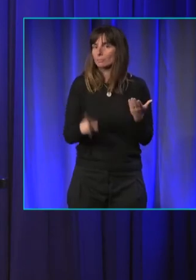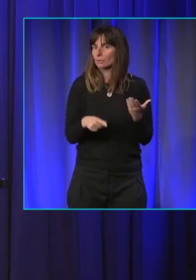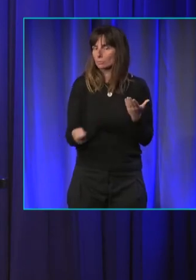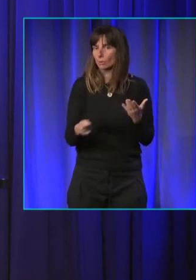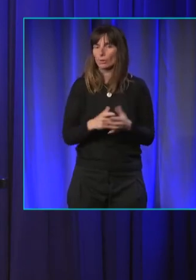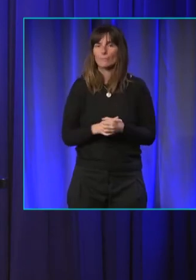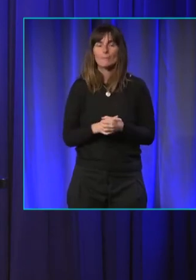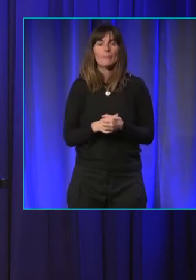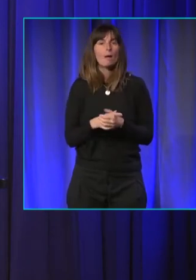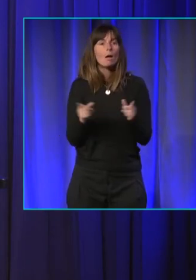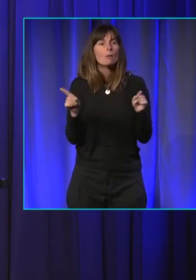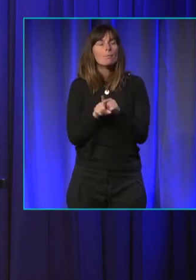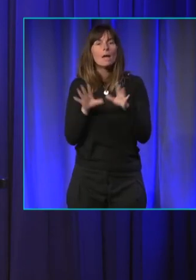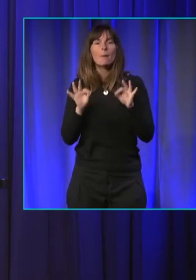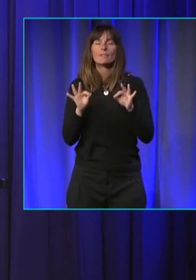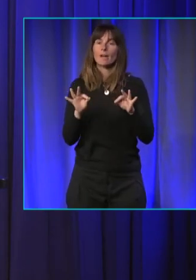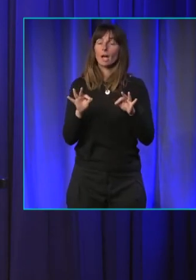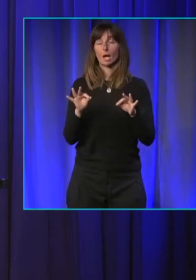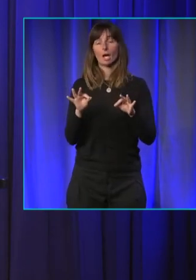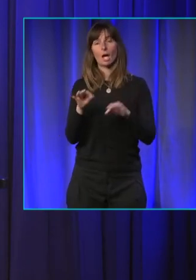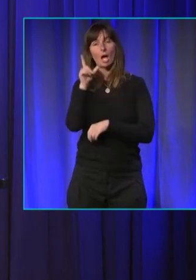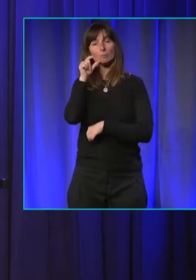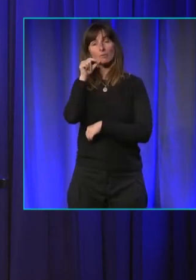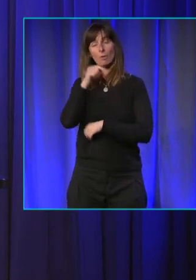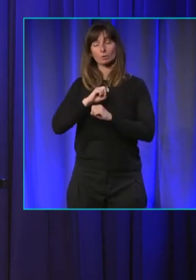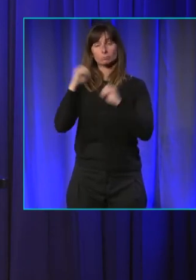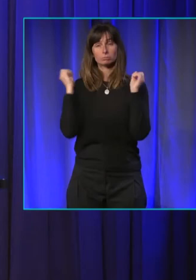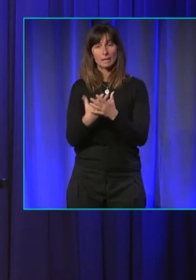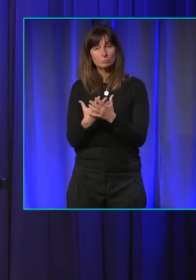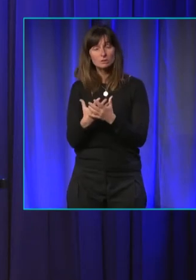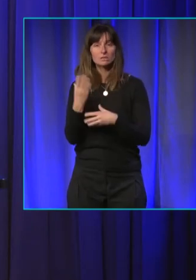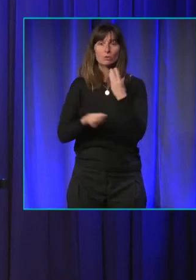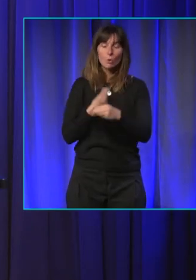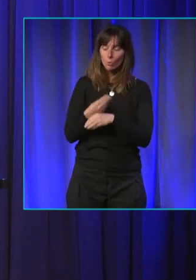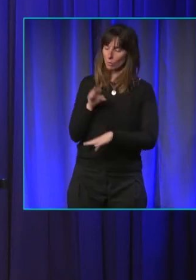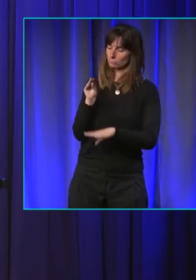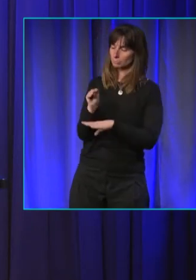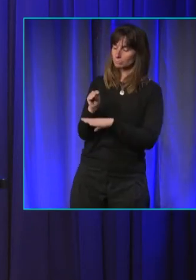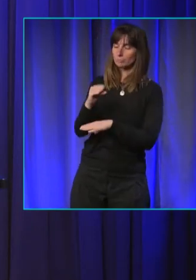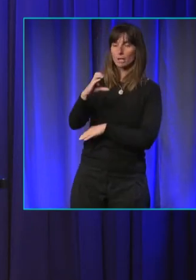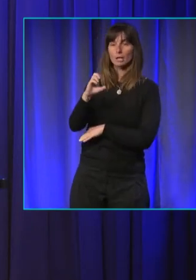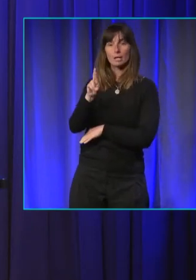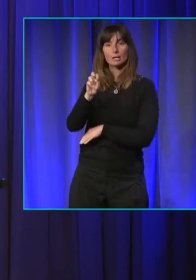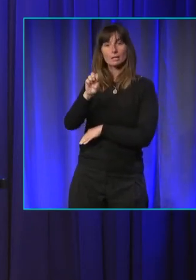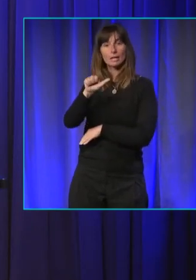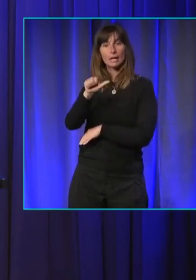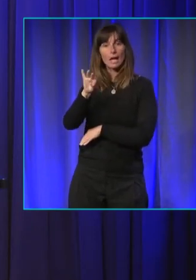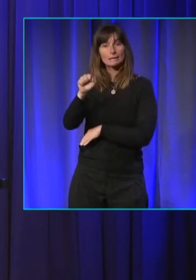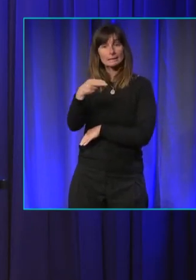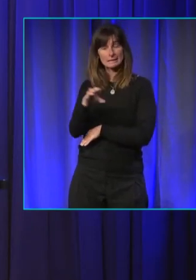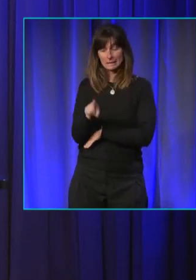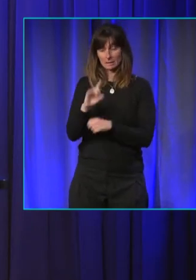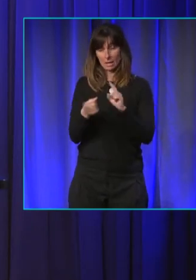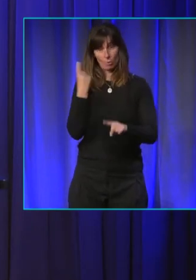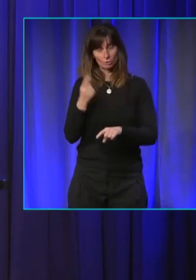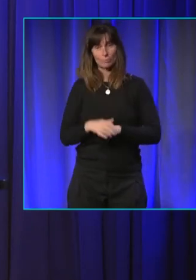comme la performance explosive, hein, l'apport en créatinine aussi. En créatine, pardon, a aussi son importance. Donc